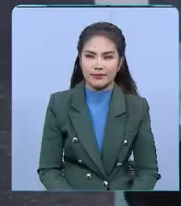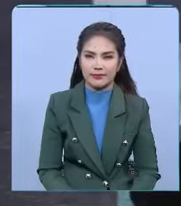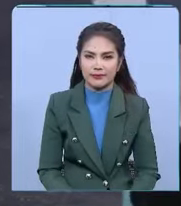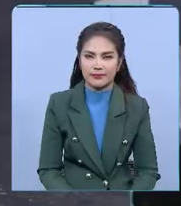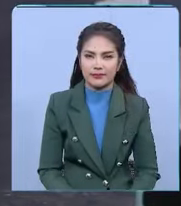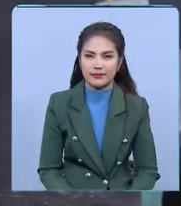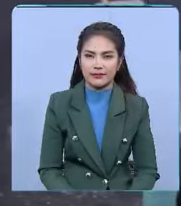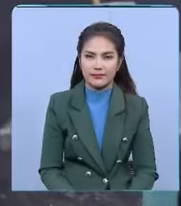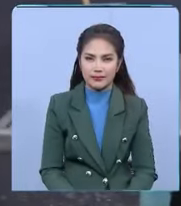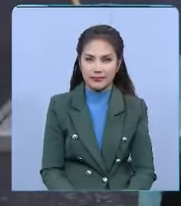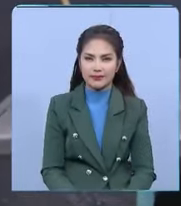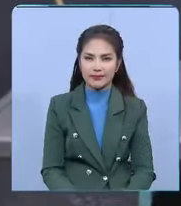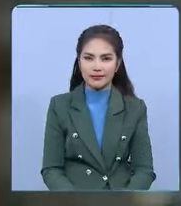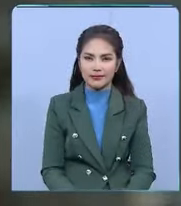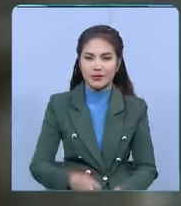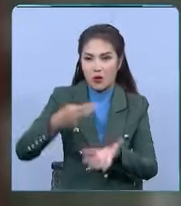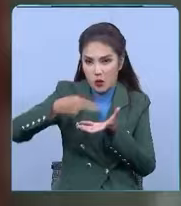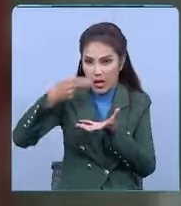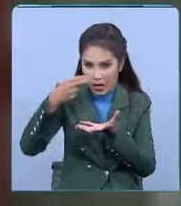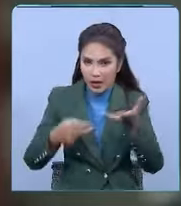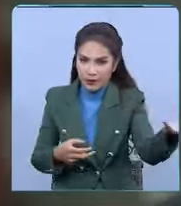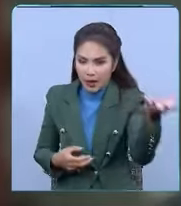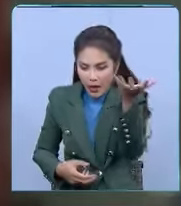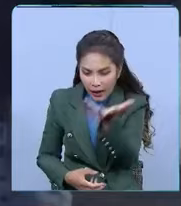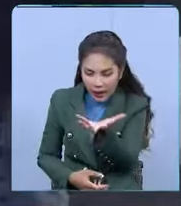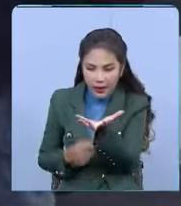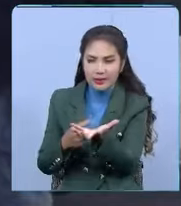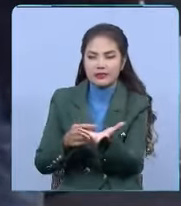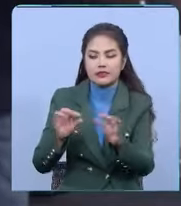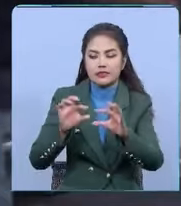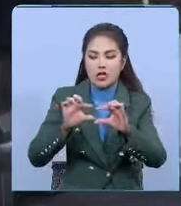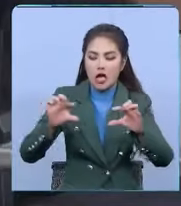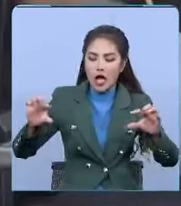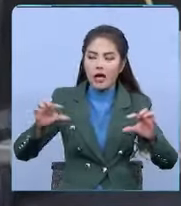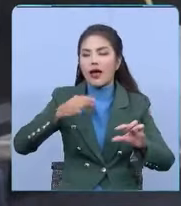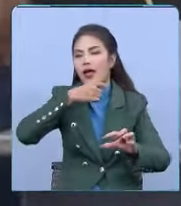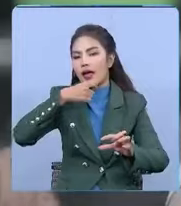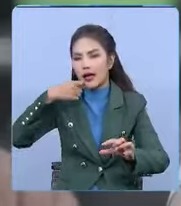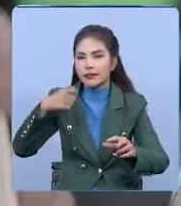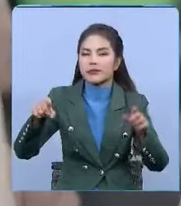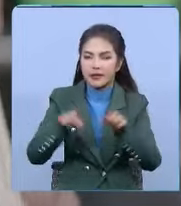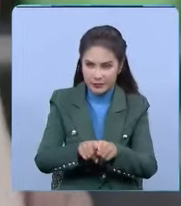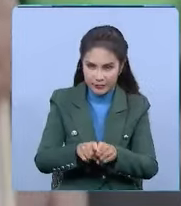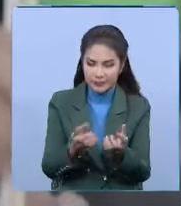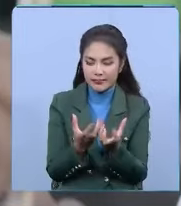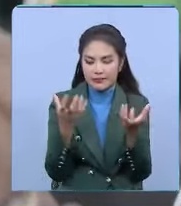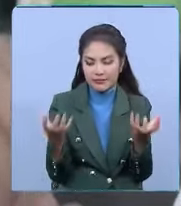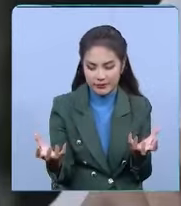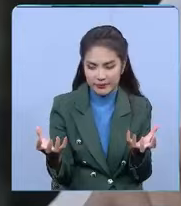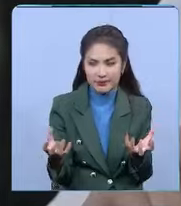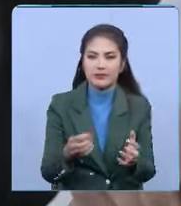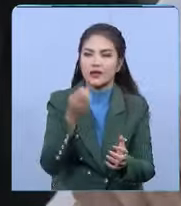นี่ครับก๋วยเตี๋ยวมาแล้วครับเส้นใหญ่แห้งเหมือนกันใช่ไหมฮะคนละชามนะฮะครั้งสุดท้ายที่มาท